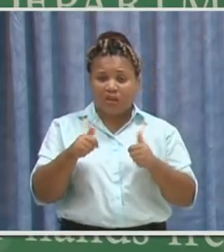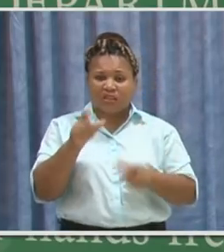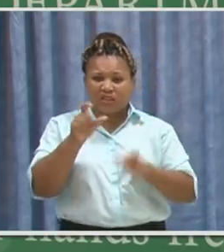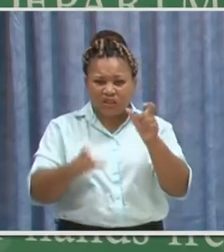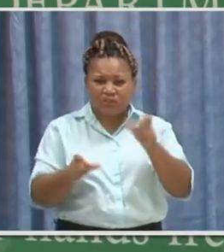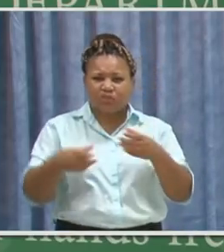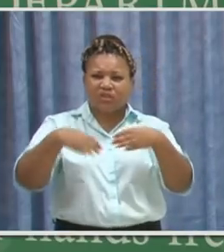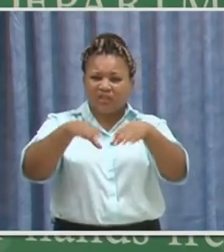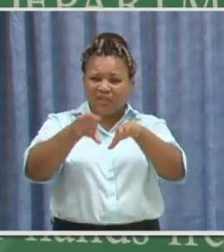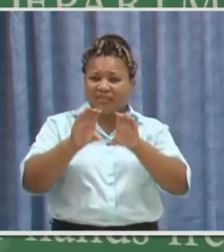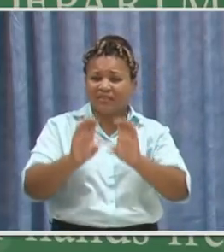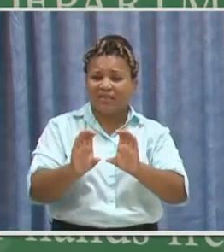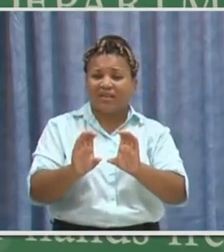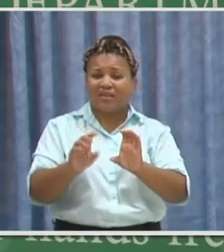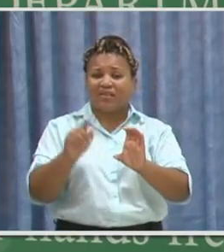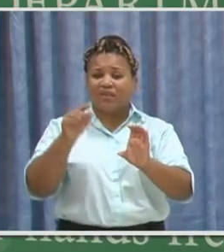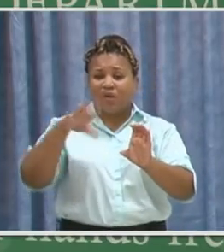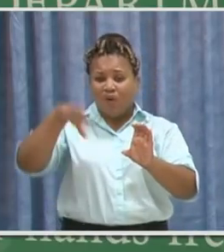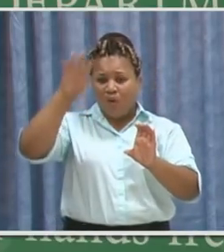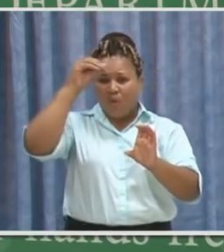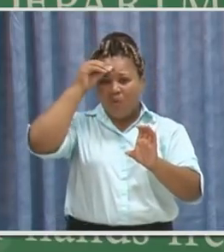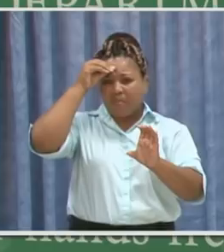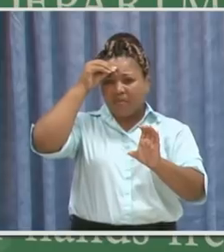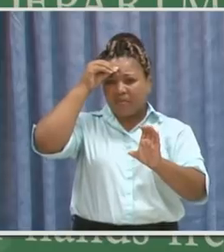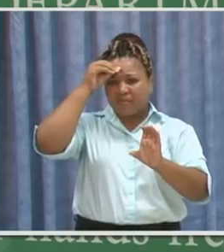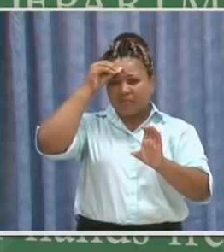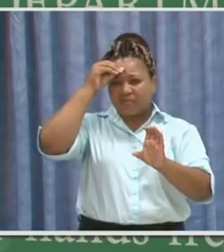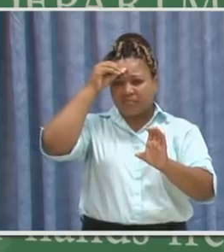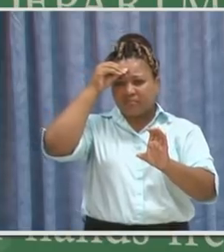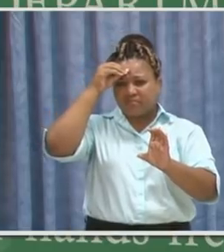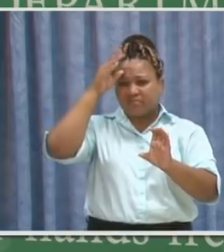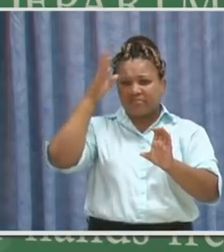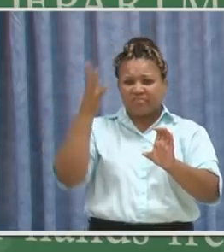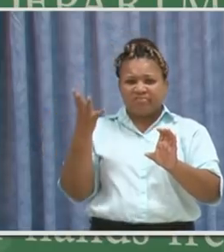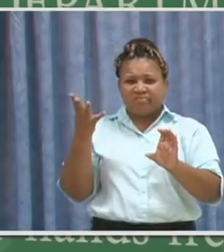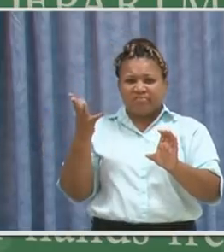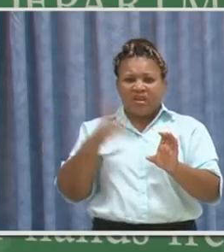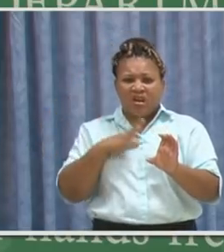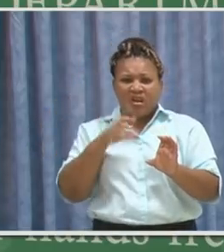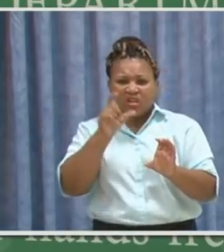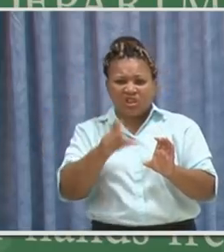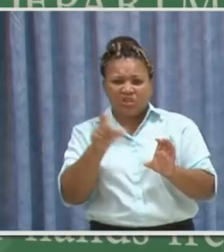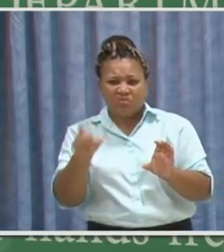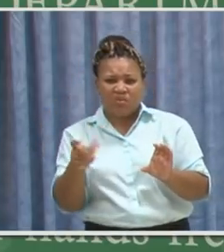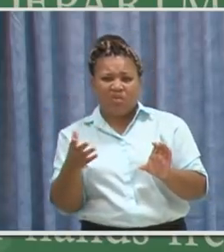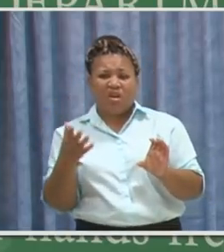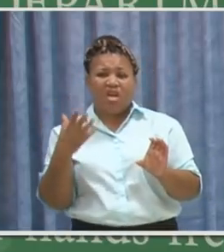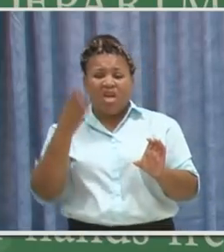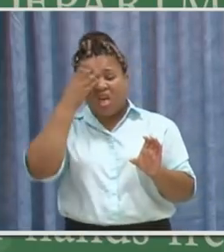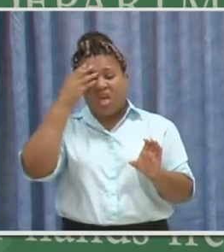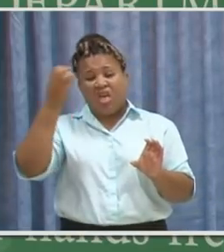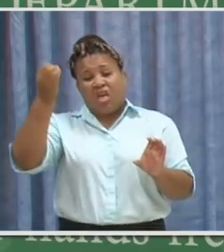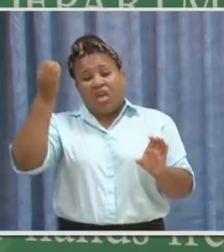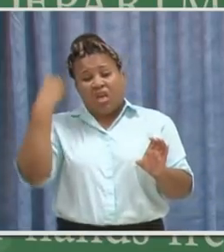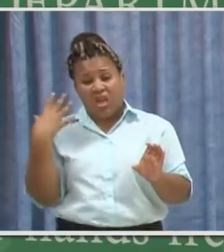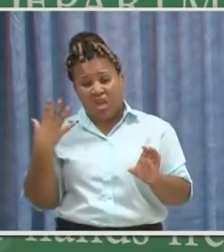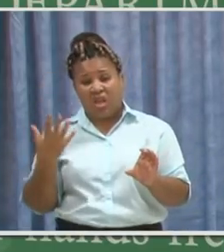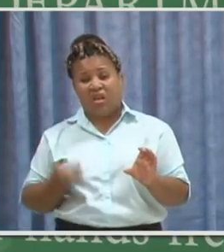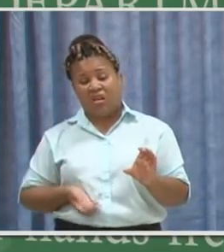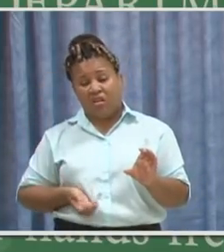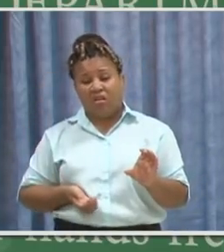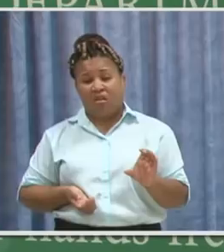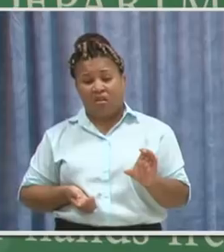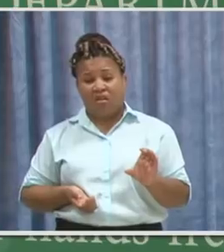grand week-end qui est devant nous, du monde pédagogique, pour faire une bonne activité. Et moi, là, c'est un travail ouvert, peut-être qu'il y a une plus calme. Parce que du monde qu'on est